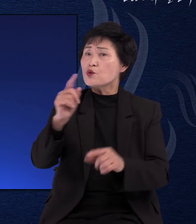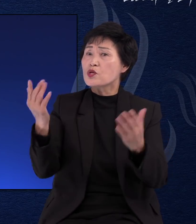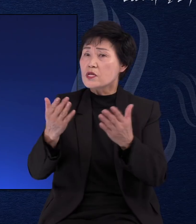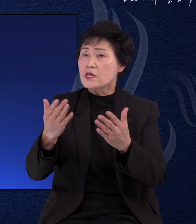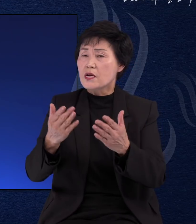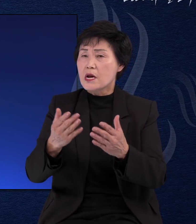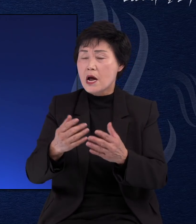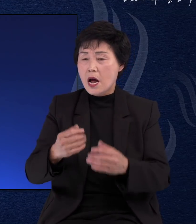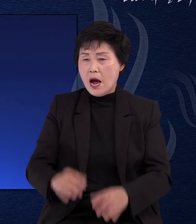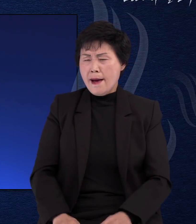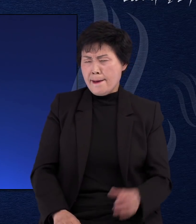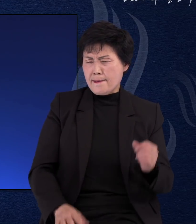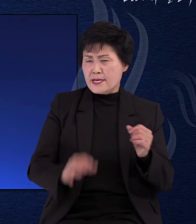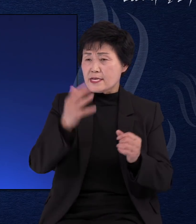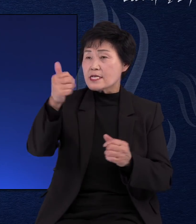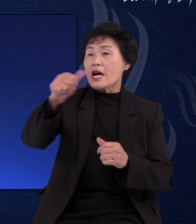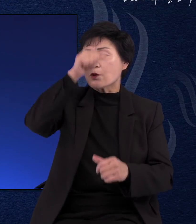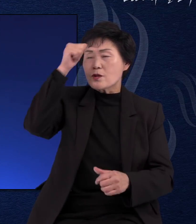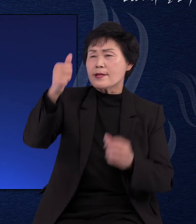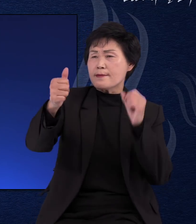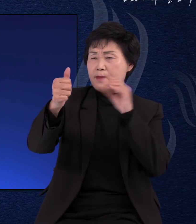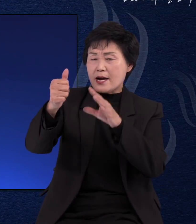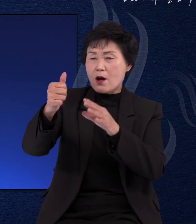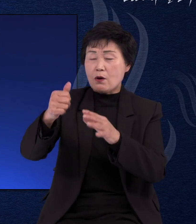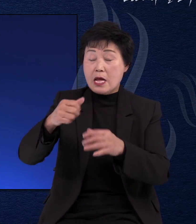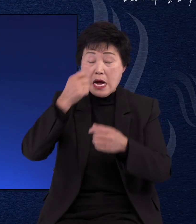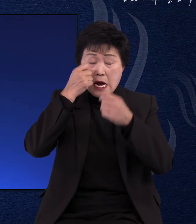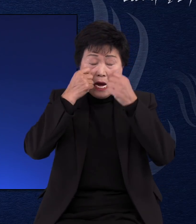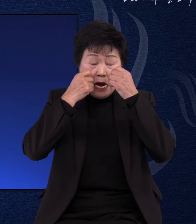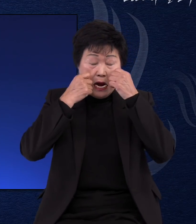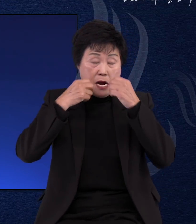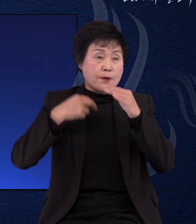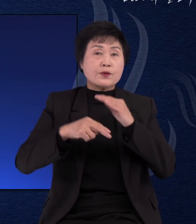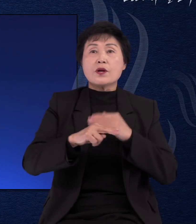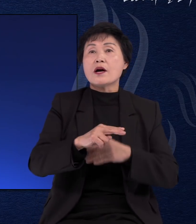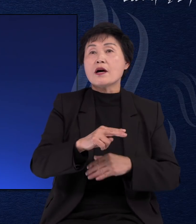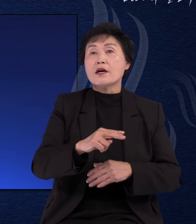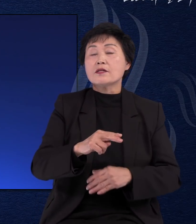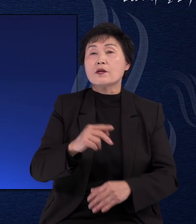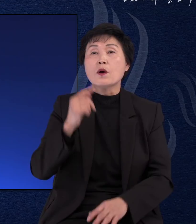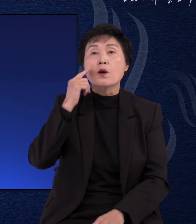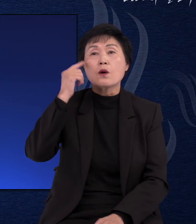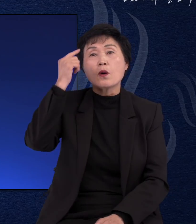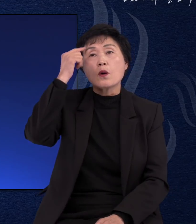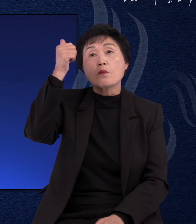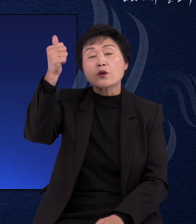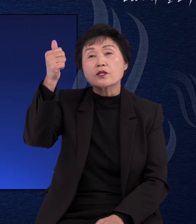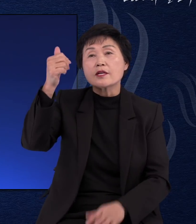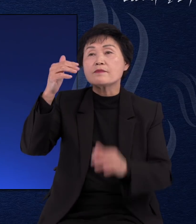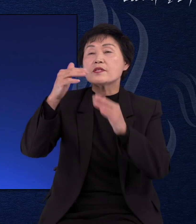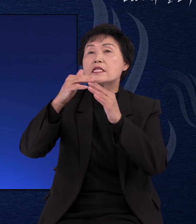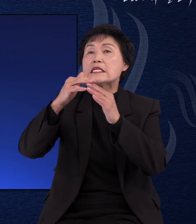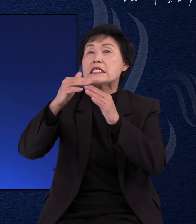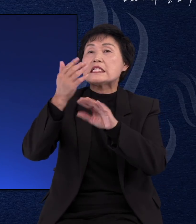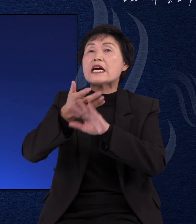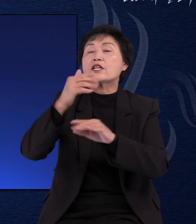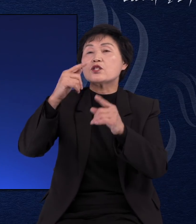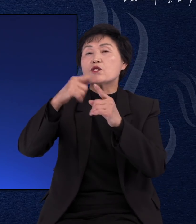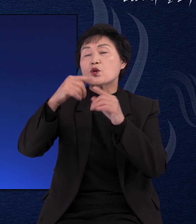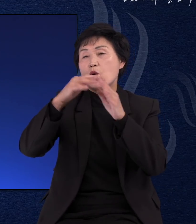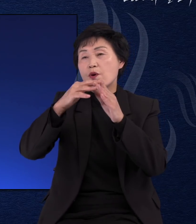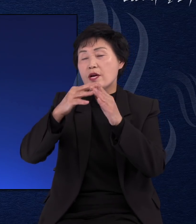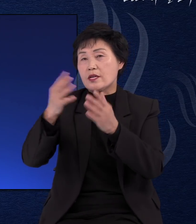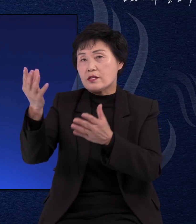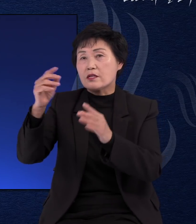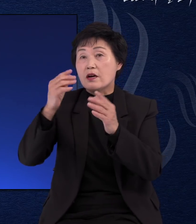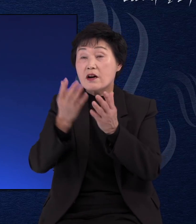걸어 나갔습니다. 성찬기가 깨져서 성찬식을 못하게 되니 목사님께서 이웃 교회에 가서 빌리셔서 그 다음 주에 다시 성찬식을